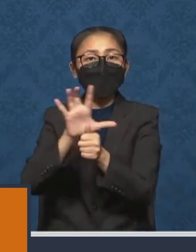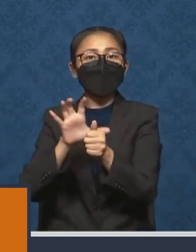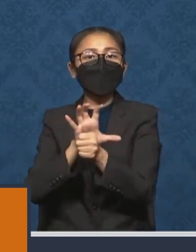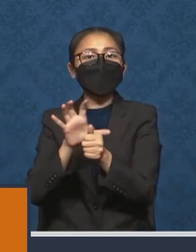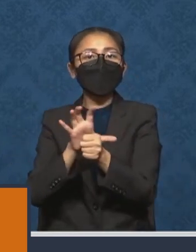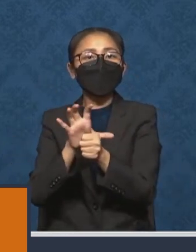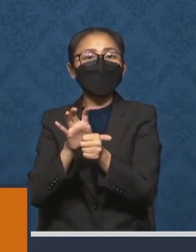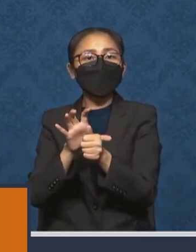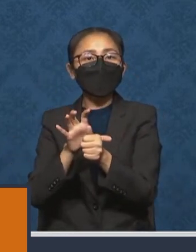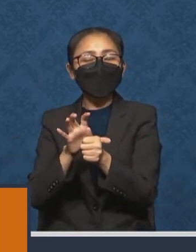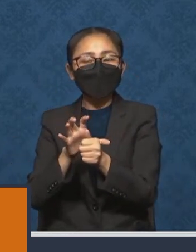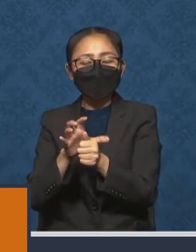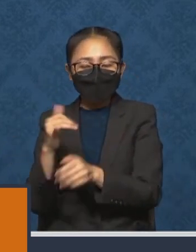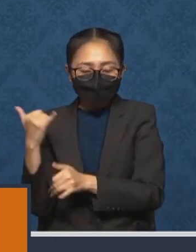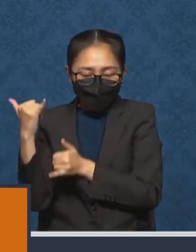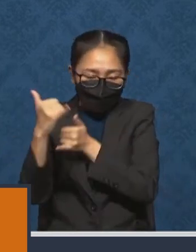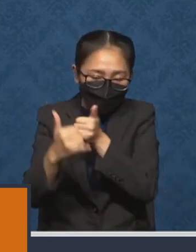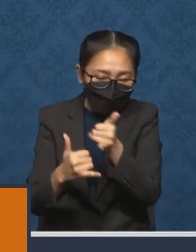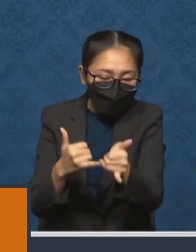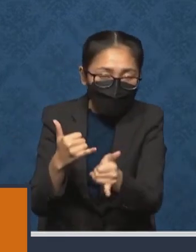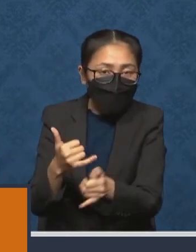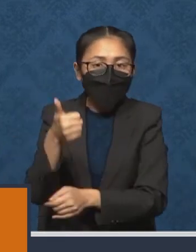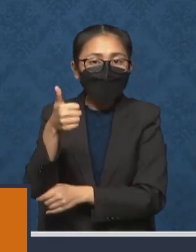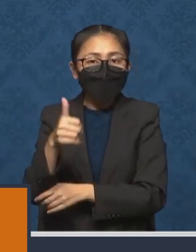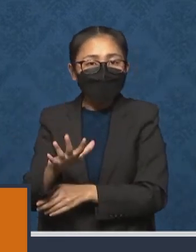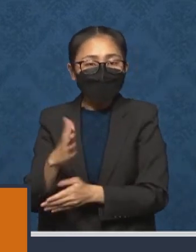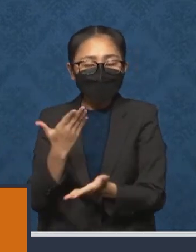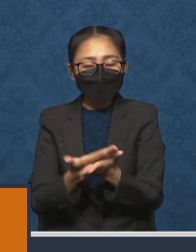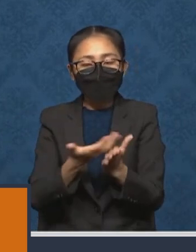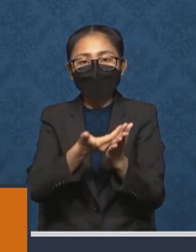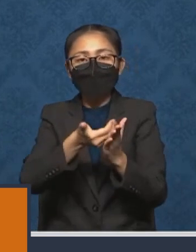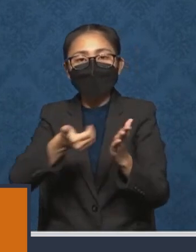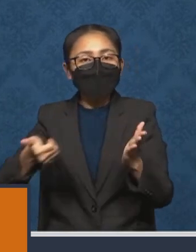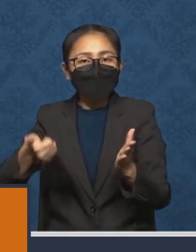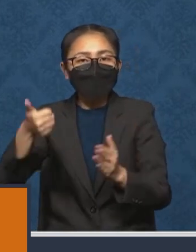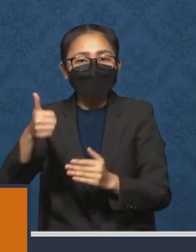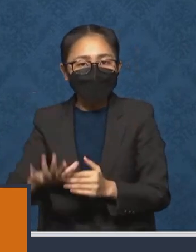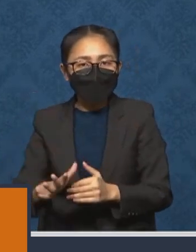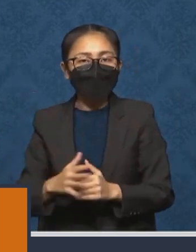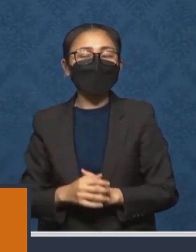ำให้ไม่สามารถเสด็จได้งบส่วนนี้จึงไม่ได้เบิกมาใ